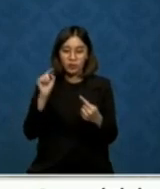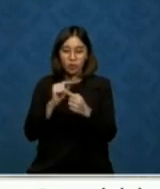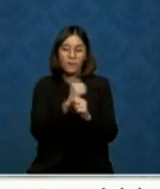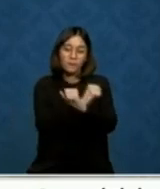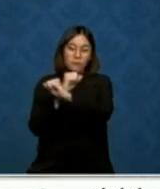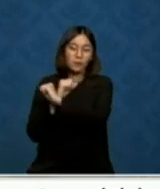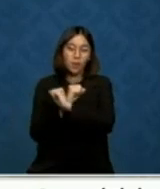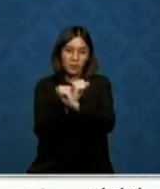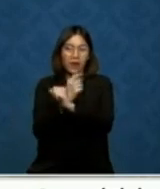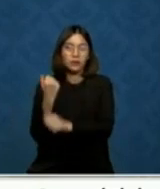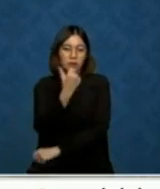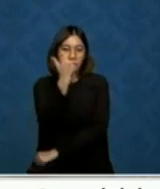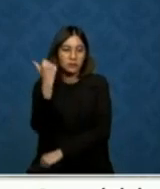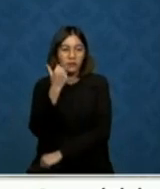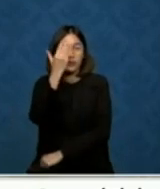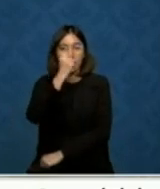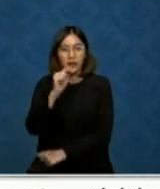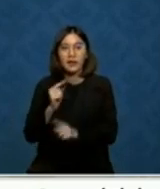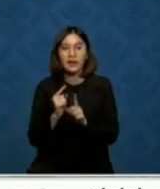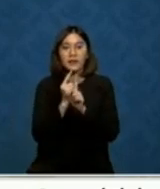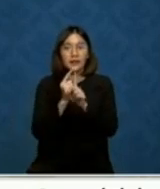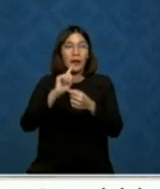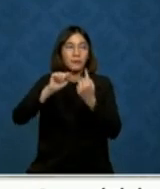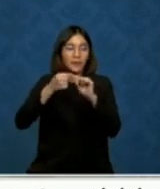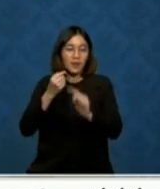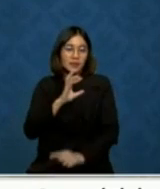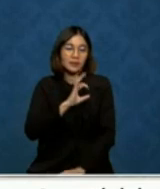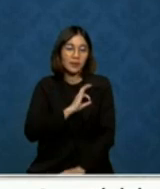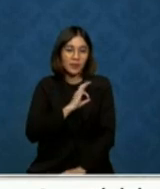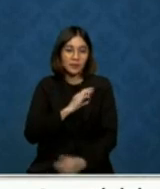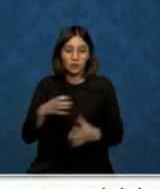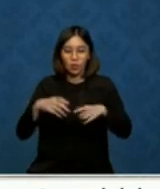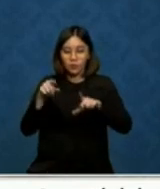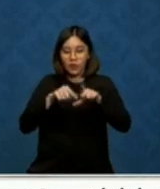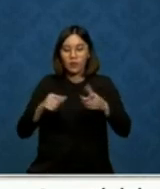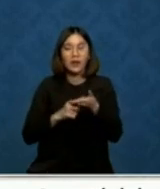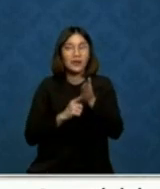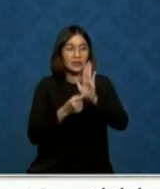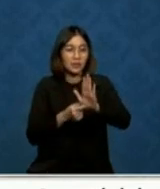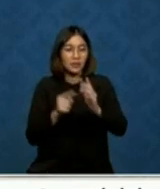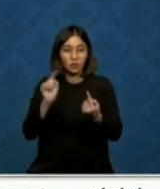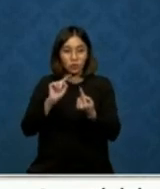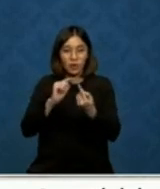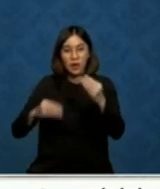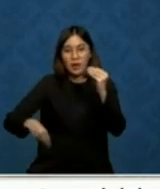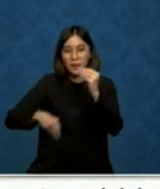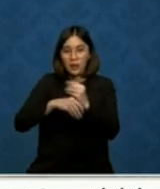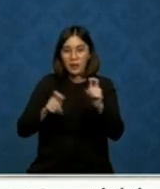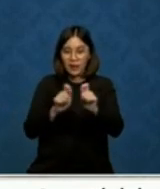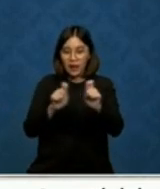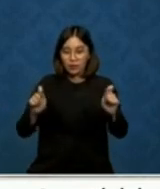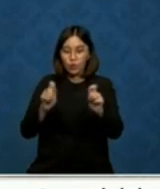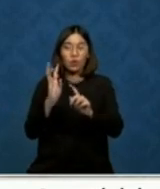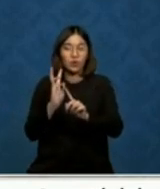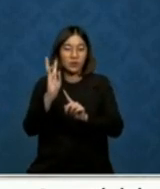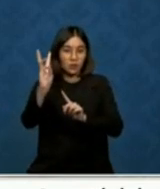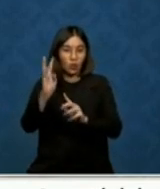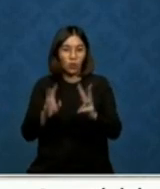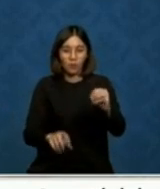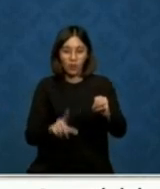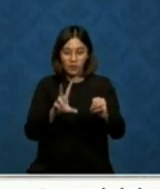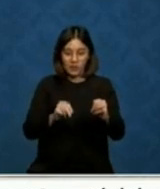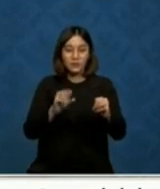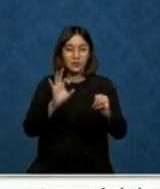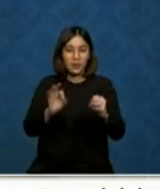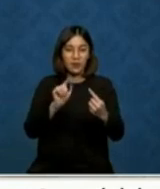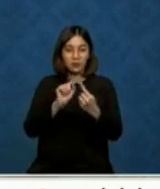ความปลอดภัยอย่างอื่นก็คือตามที่เพื่อนสมาชิกจากพรรคก้าวไกลได้เสนอก็คือเพิ่มอนุ6ในมาตรา